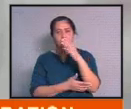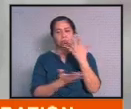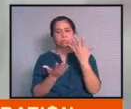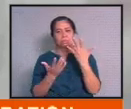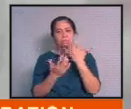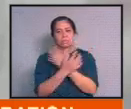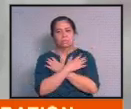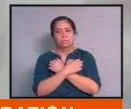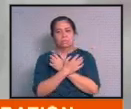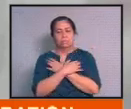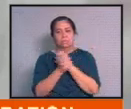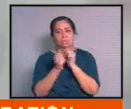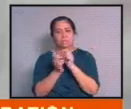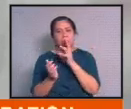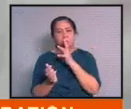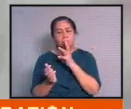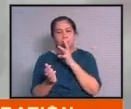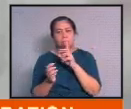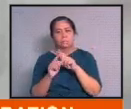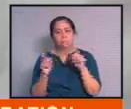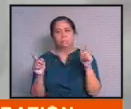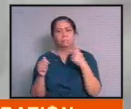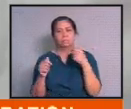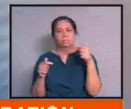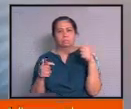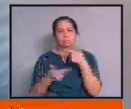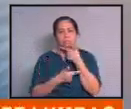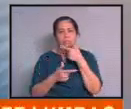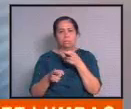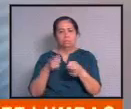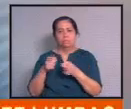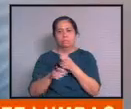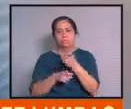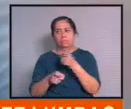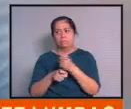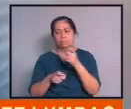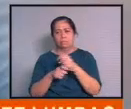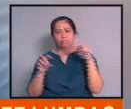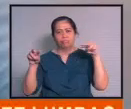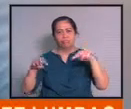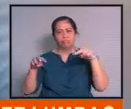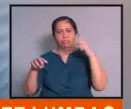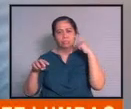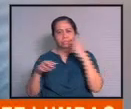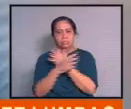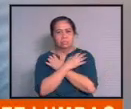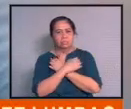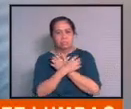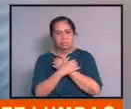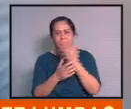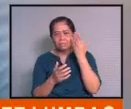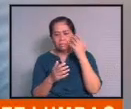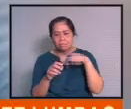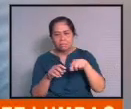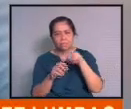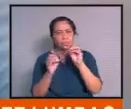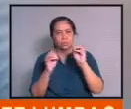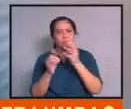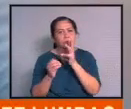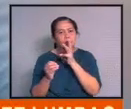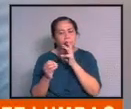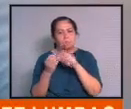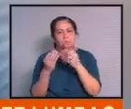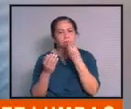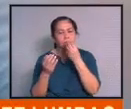at pagkain, pero pinagtatawanan ng siyam na mukha. Tingin ko po doon, siya yung polar bear na walang pagkain